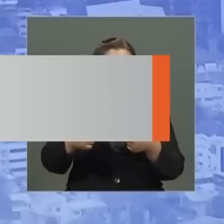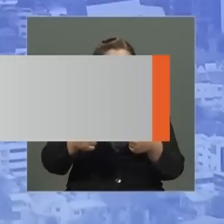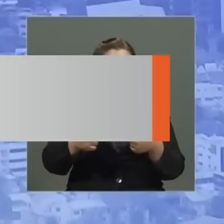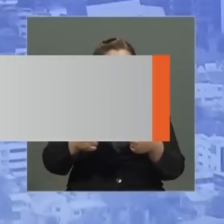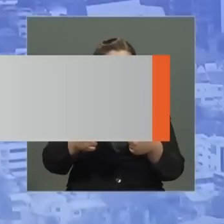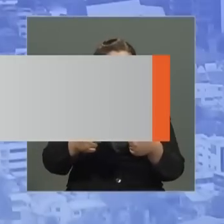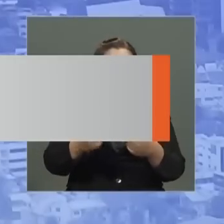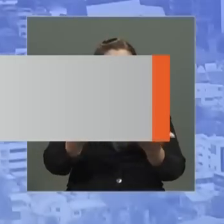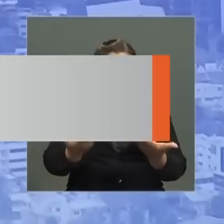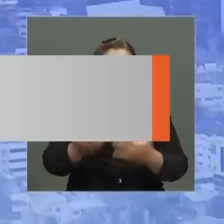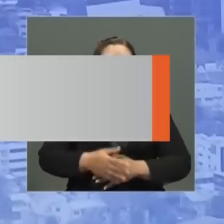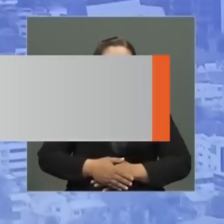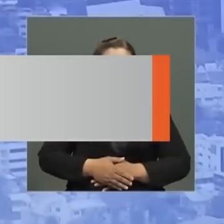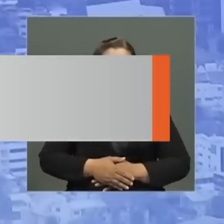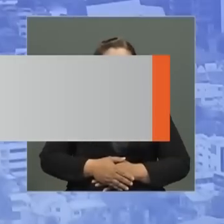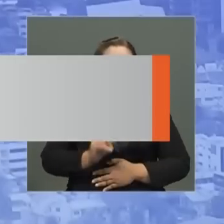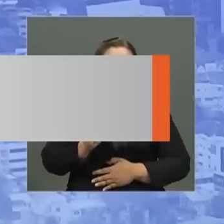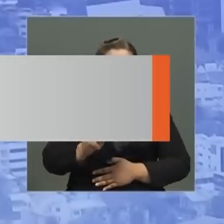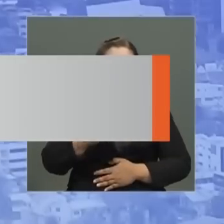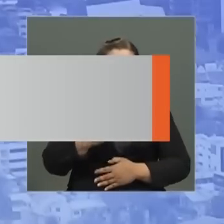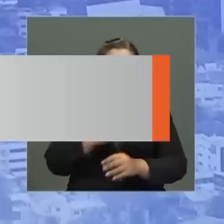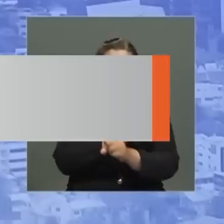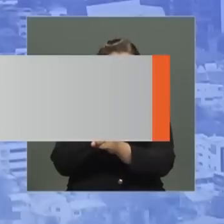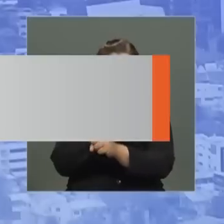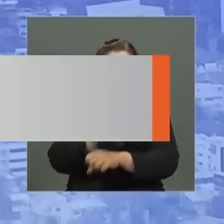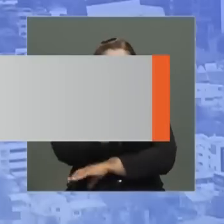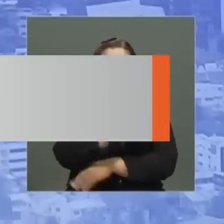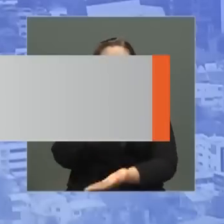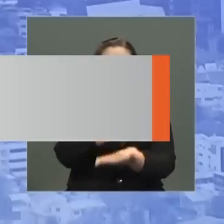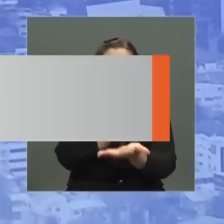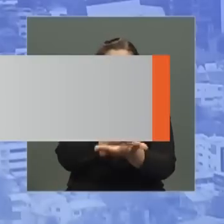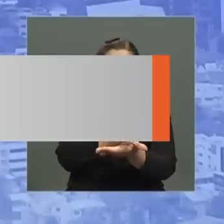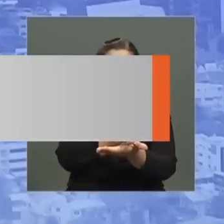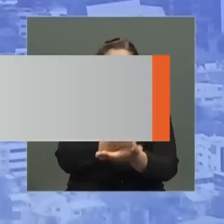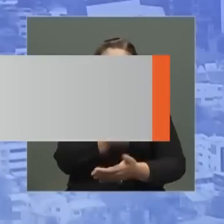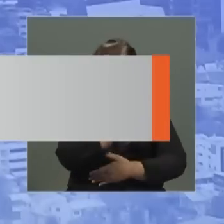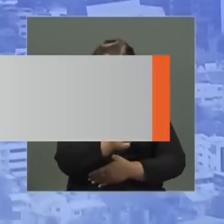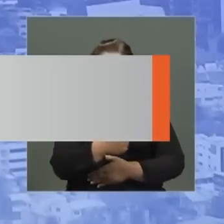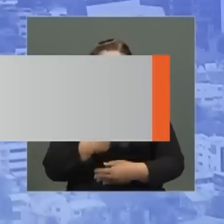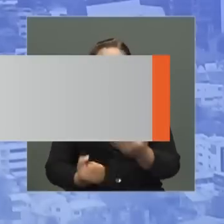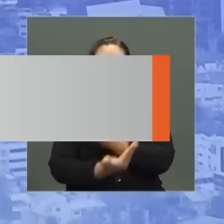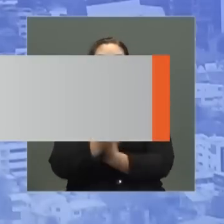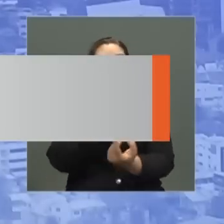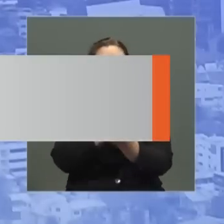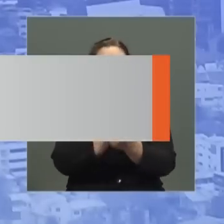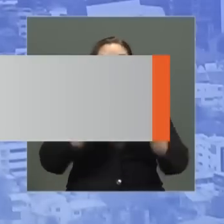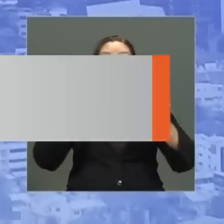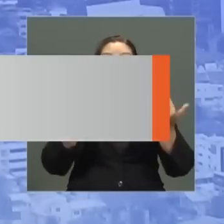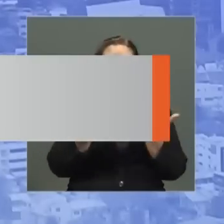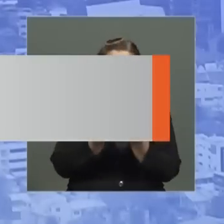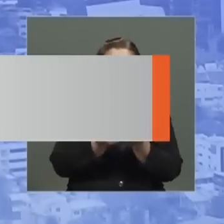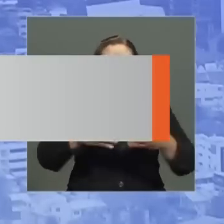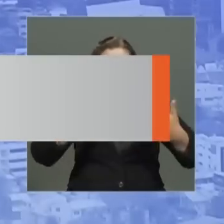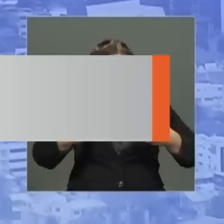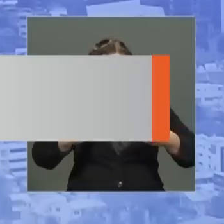ต้องการจะเอ่อจริงๆแล้วการวันหยุดเนี่ยก็เป็นเรื่องที่ดีเราจะได้พบปะกับครอบครัวได้ออกไปเที่ยว